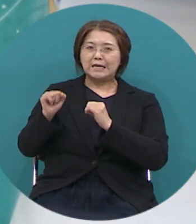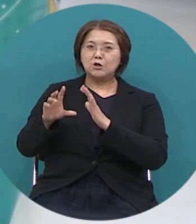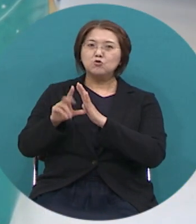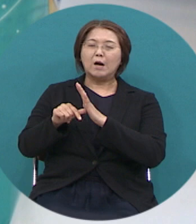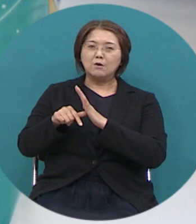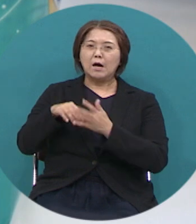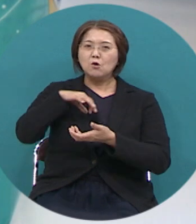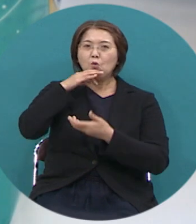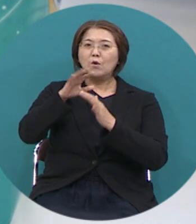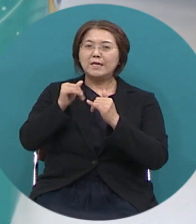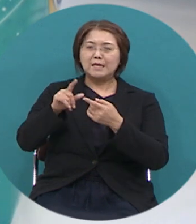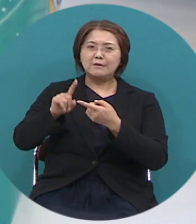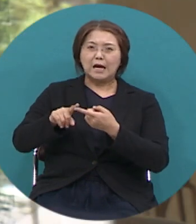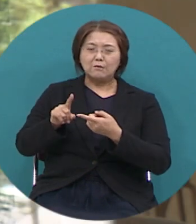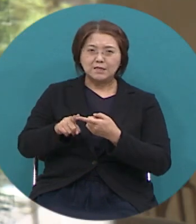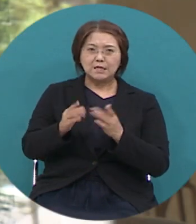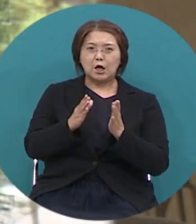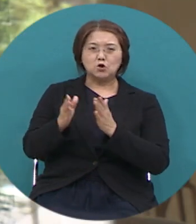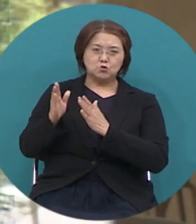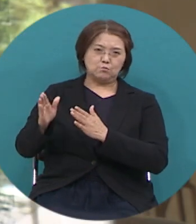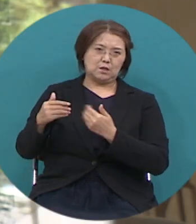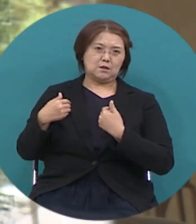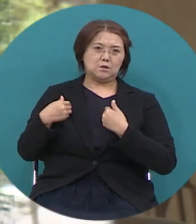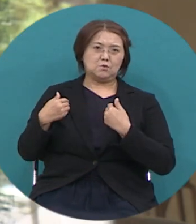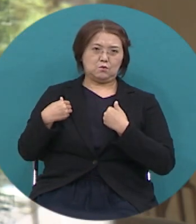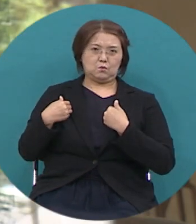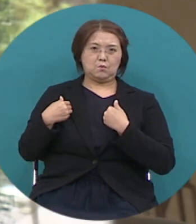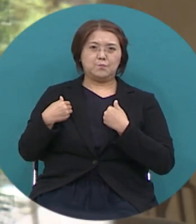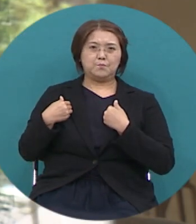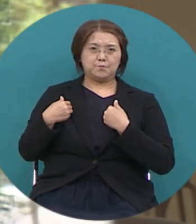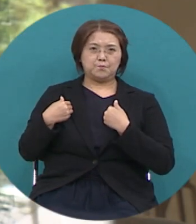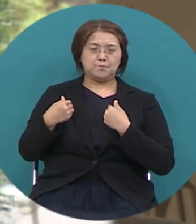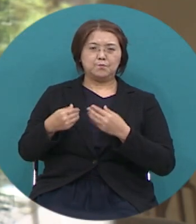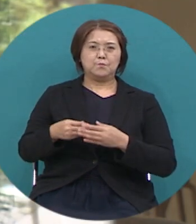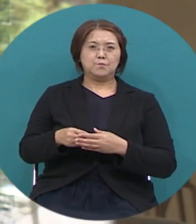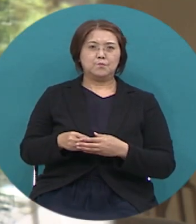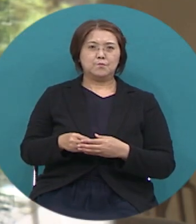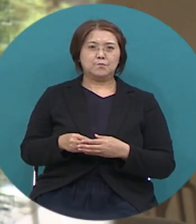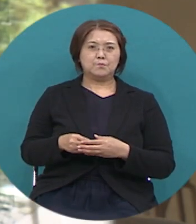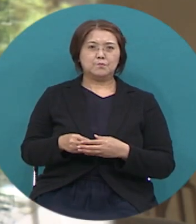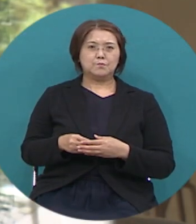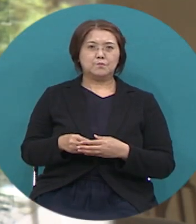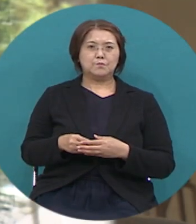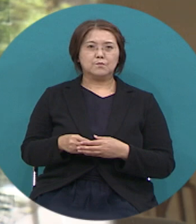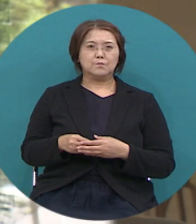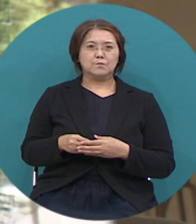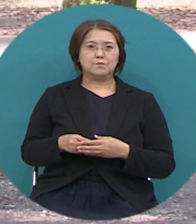ではお年寄りの方に必要なものが非常持ち出しリュックの中に入っていく、こういうことが重要だと思っています。